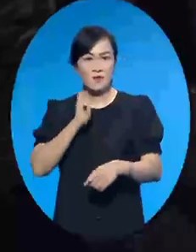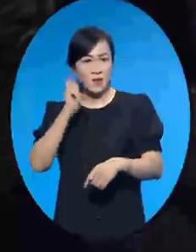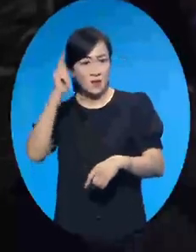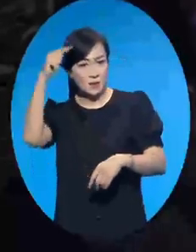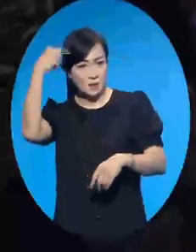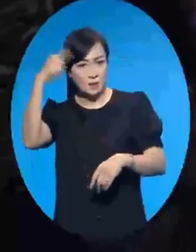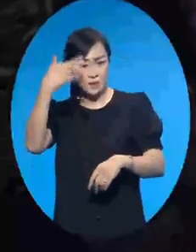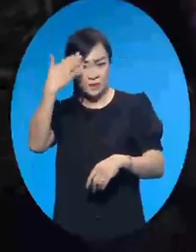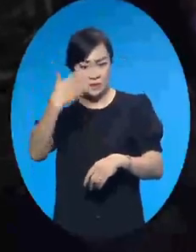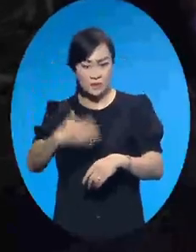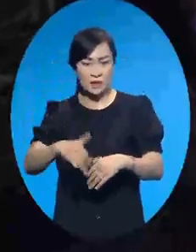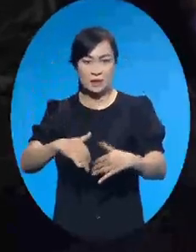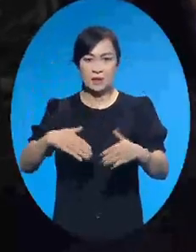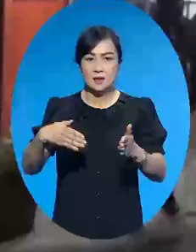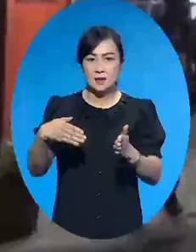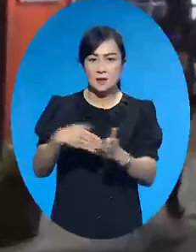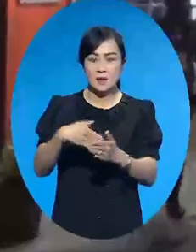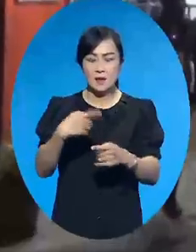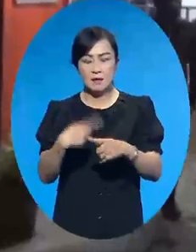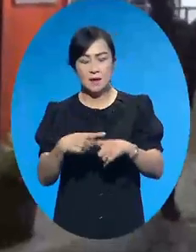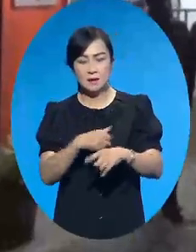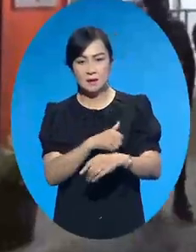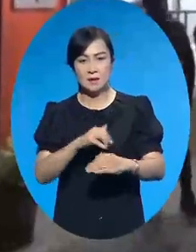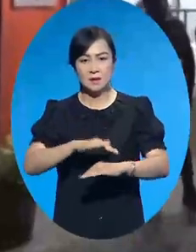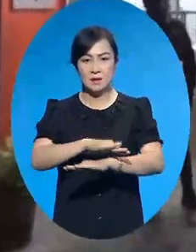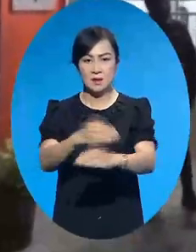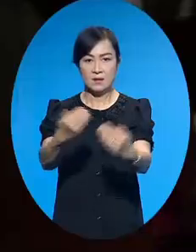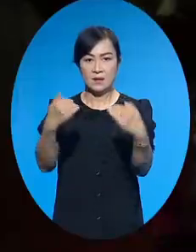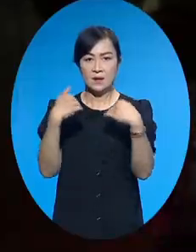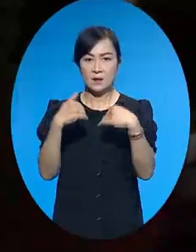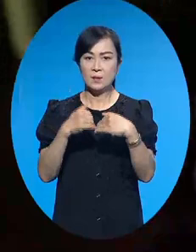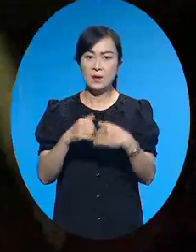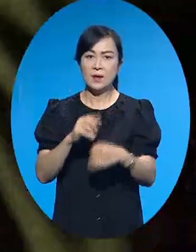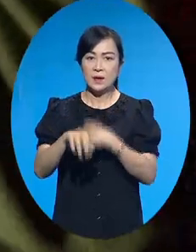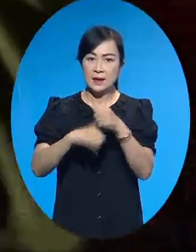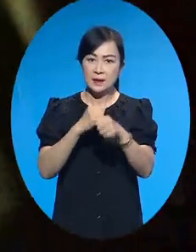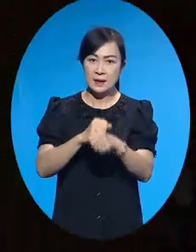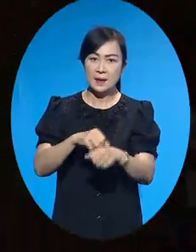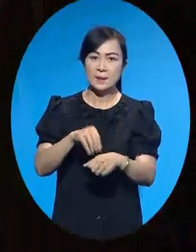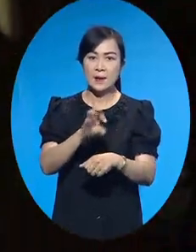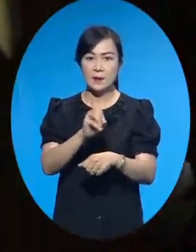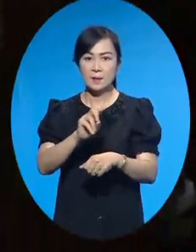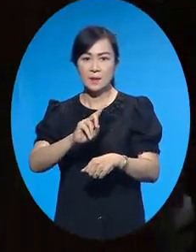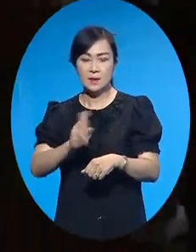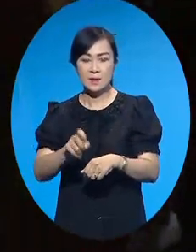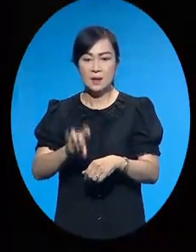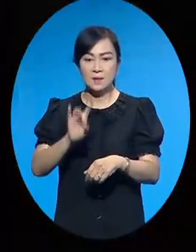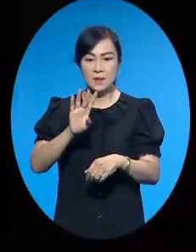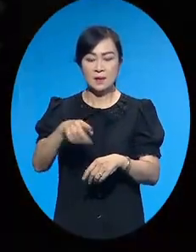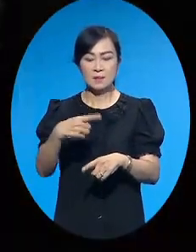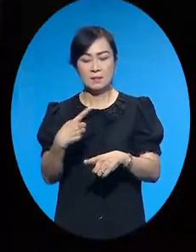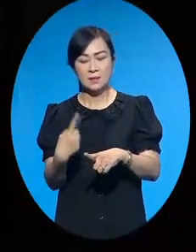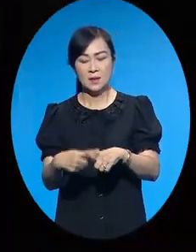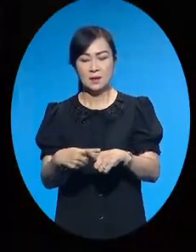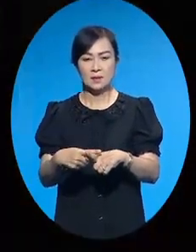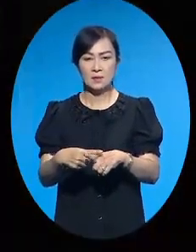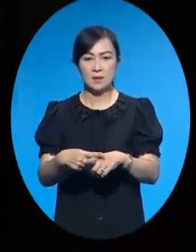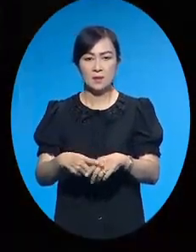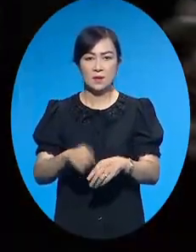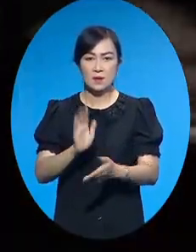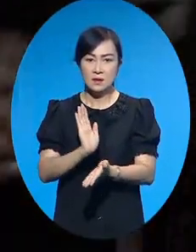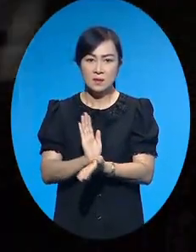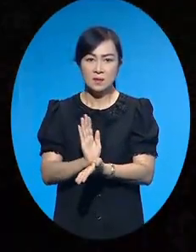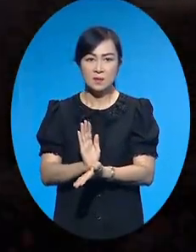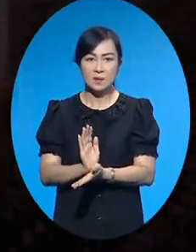phải là lần đầu tiên xảy ra giẫm đạp chết người tại sân vận động Mahamasina. Năm 2019, ít nhất 15 người đã thiệt mạng trong một vụ việc tương